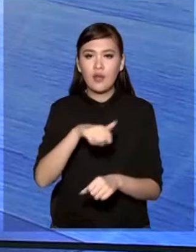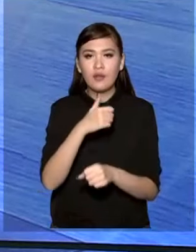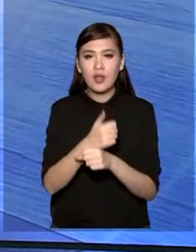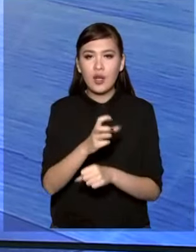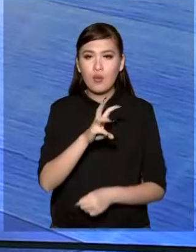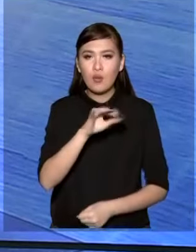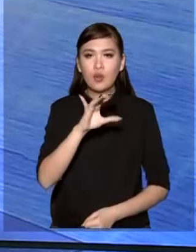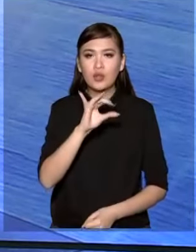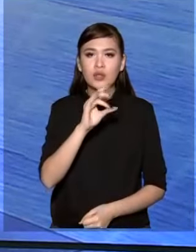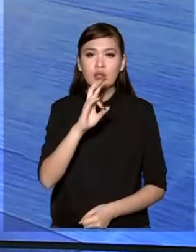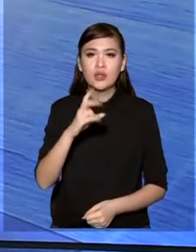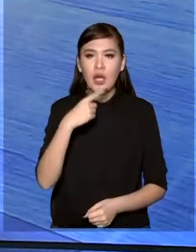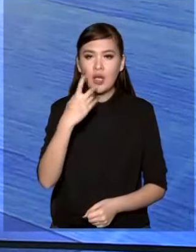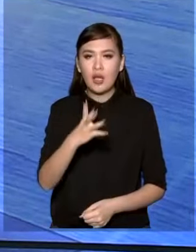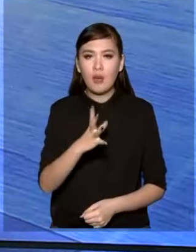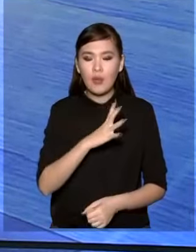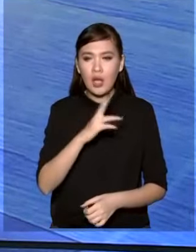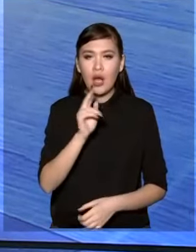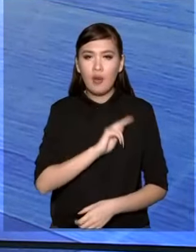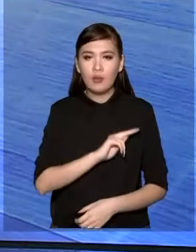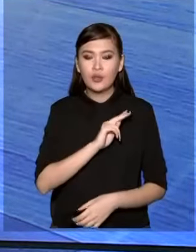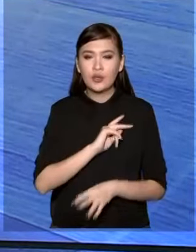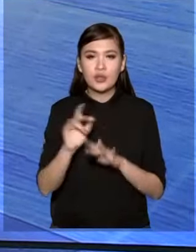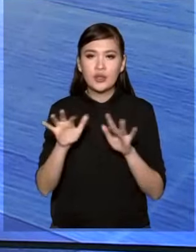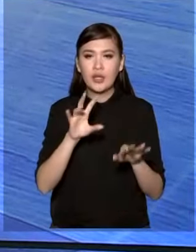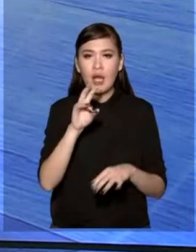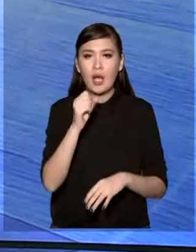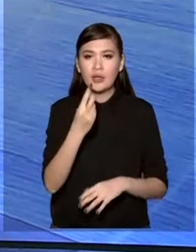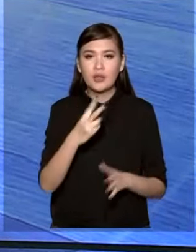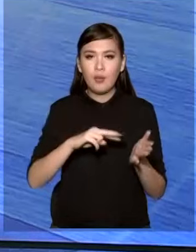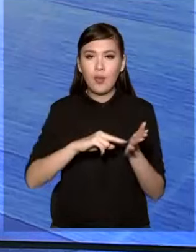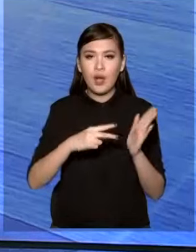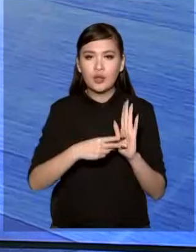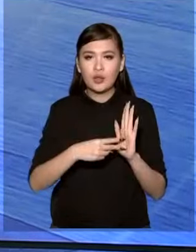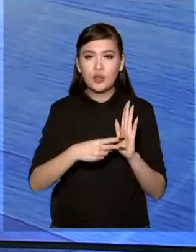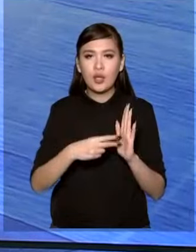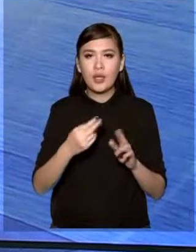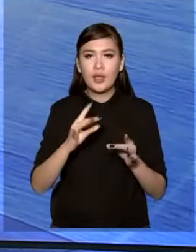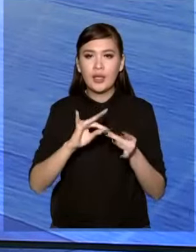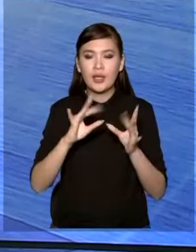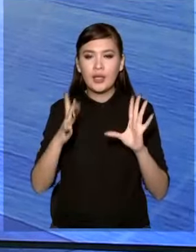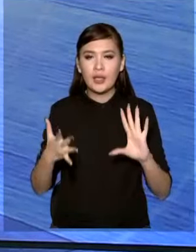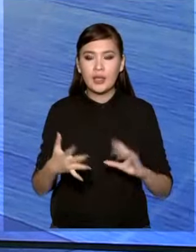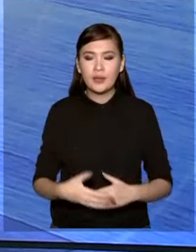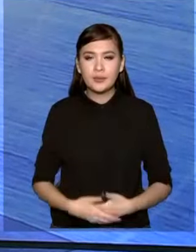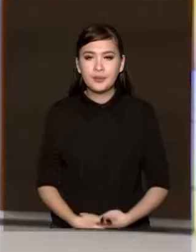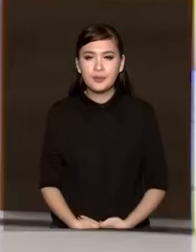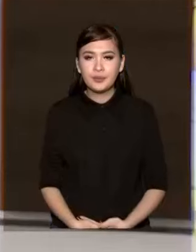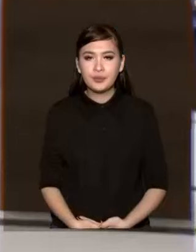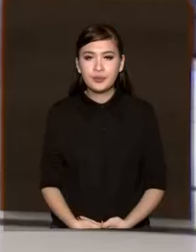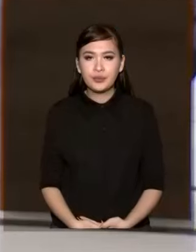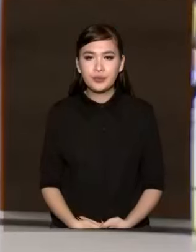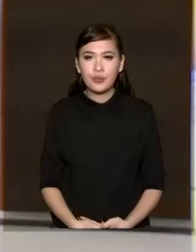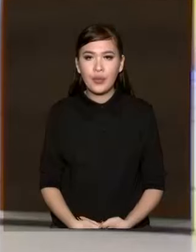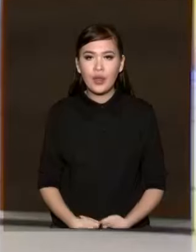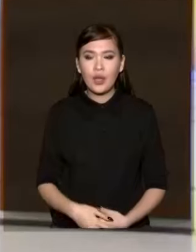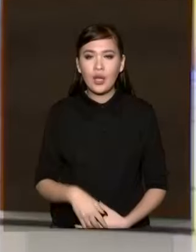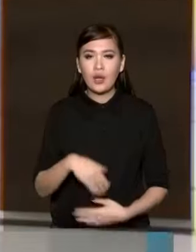ведомства Богдата Мусина, для этого разрабатывают национальный проект «Доступный интернет». Вы